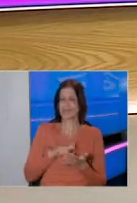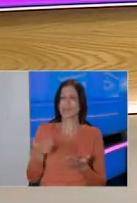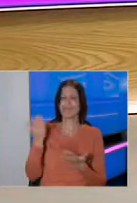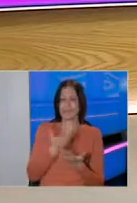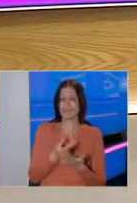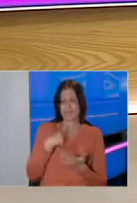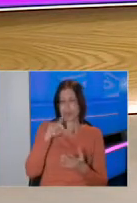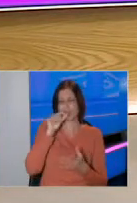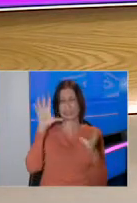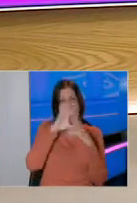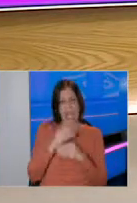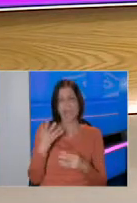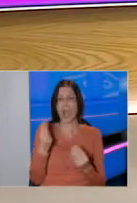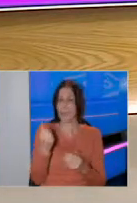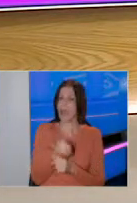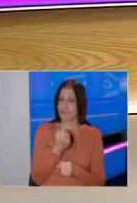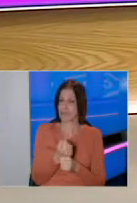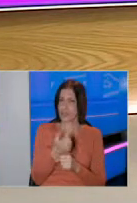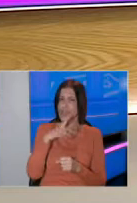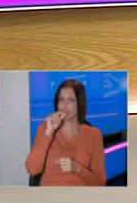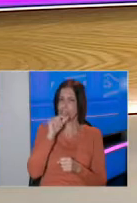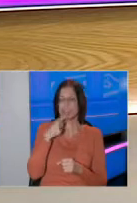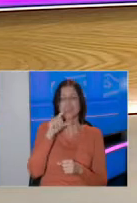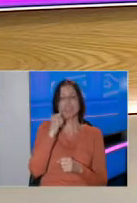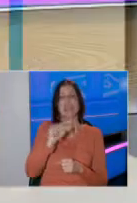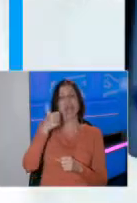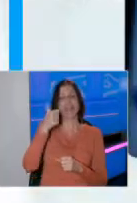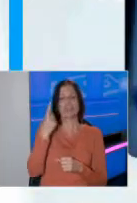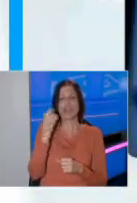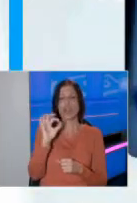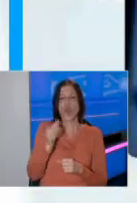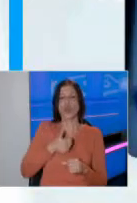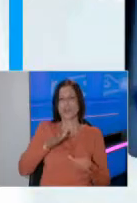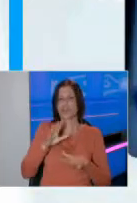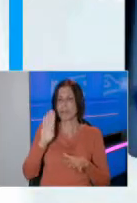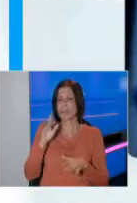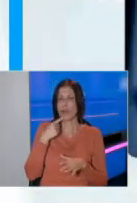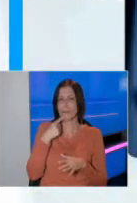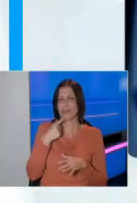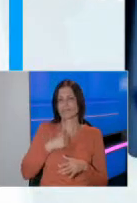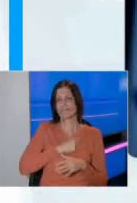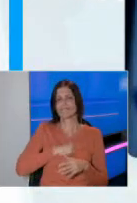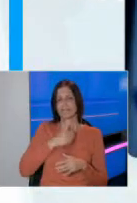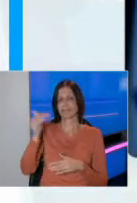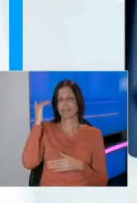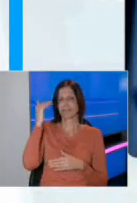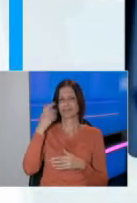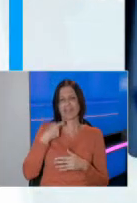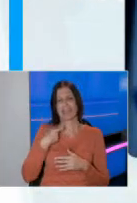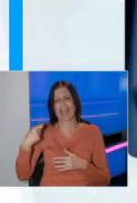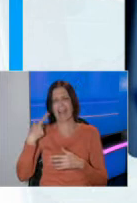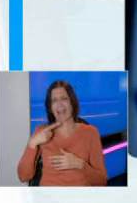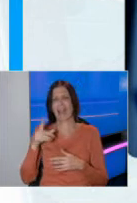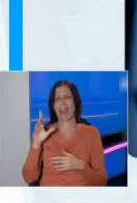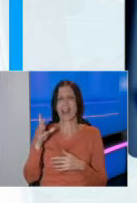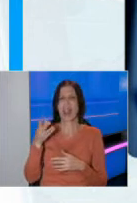הרבה עבודה עם הציוצים, אז הנה, ציוץ אחד של ראש הממשלה בנימין נתניהו בעניין הזה. לצערי, בני גנץ נגרר אחרי לפיד ובנט שרוצים